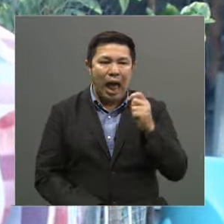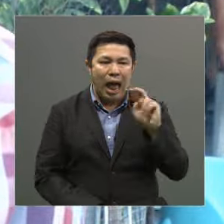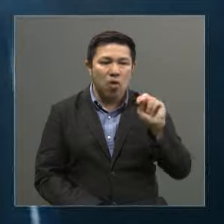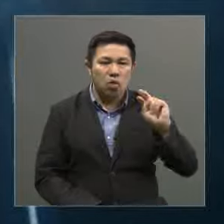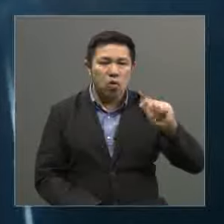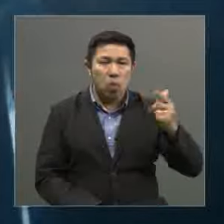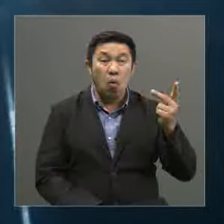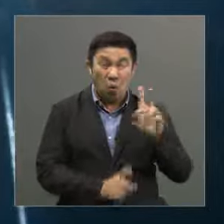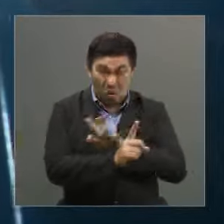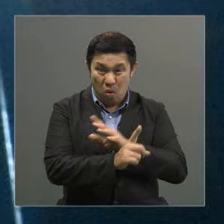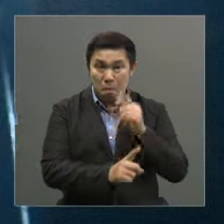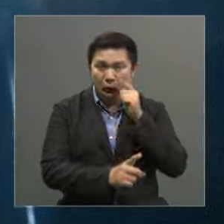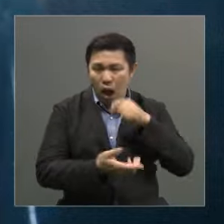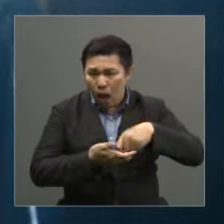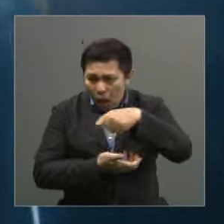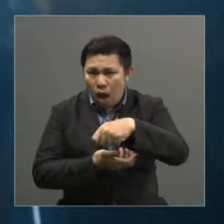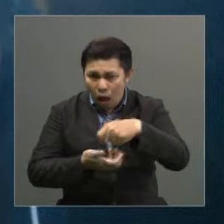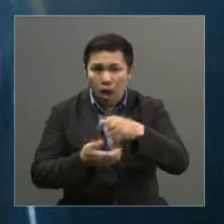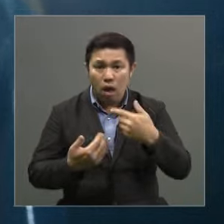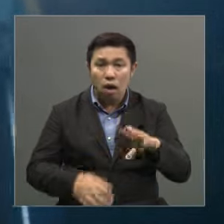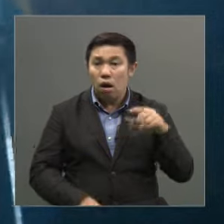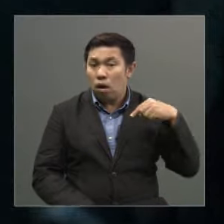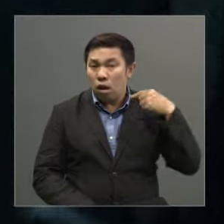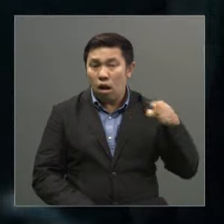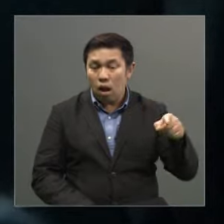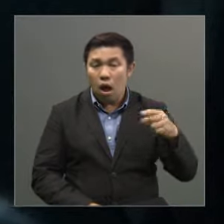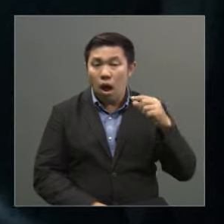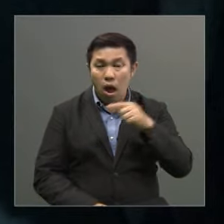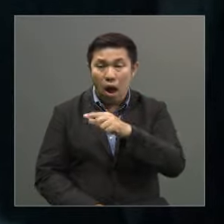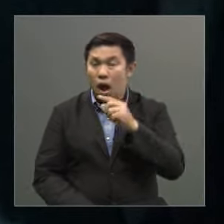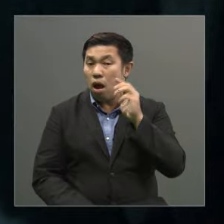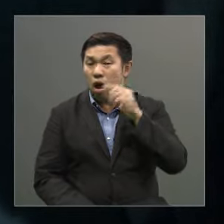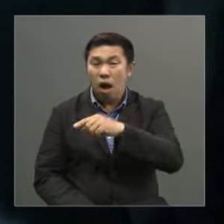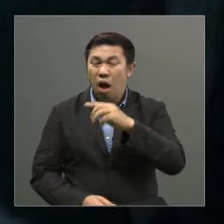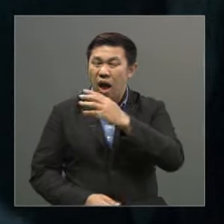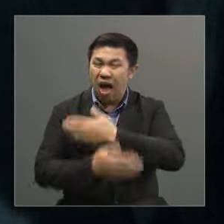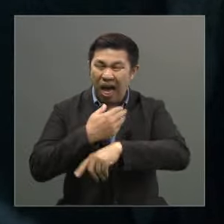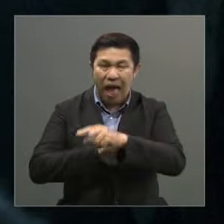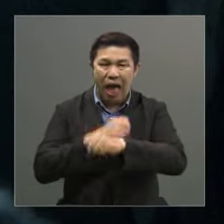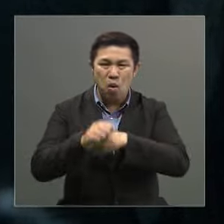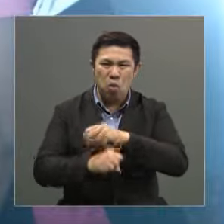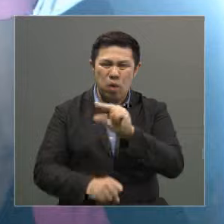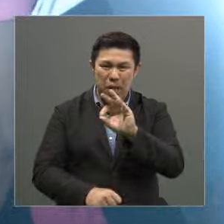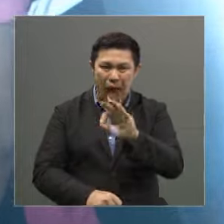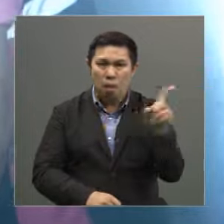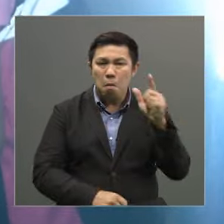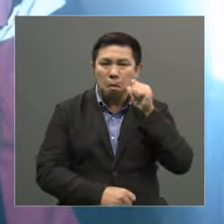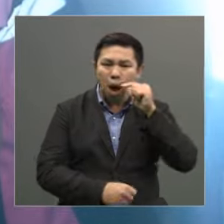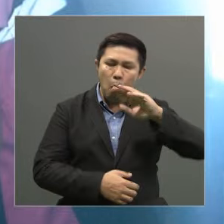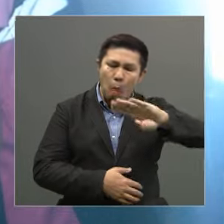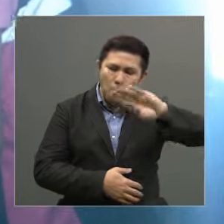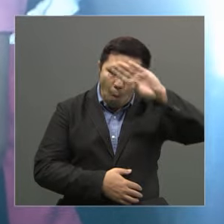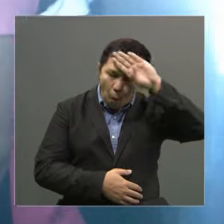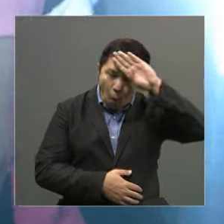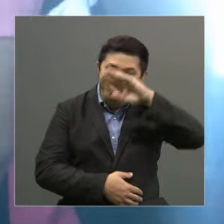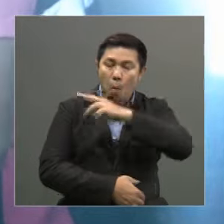แลคุณประเทืองเนี่ยทีนี้คุณผู้ชมลองคิดดูว่าคุณประเทืองอายุ39คุณแม่เนี่ยก็น่าจะเป็นผู้สูงอายุแล้วนะแต่ตอนนี้คุณแม่ล้มป่วยแล้